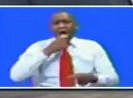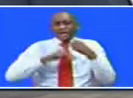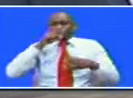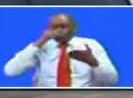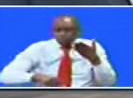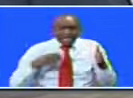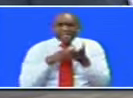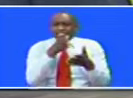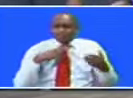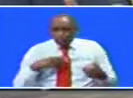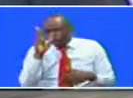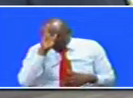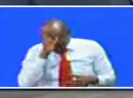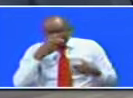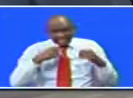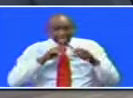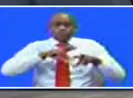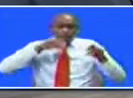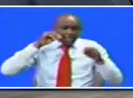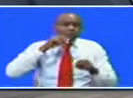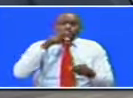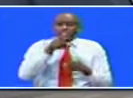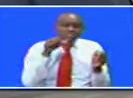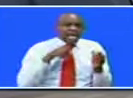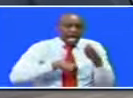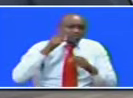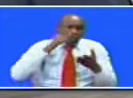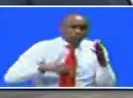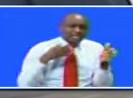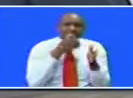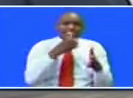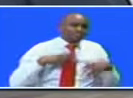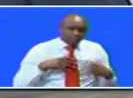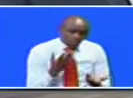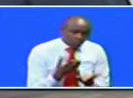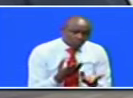Je, maafisa polisi wameingilia na kuchukua hatua gani kufikia hivi sasa?